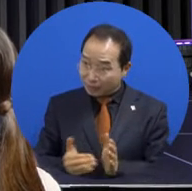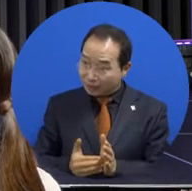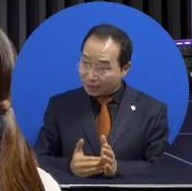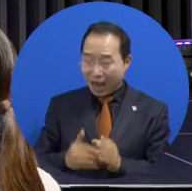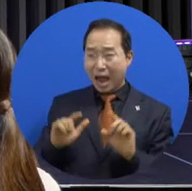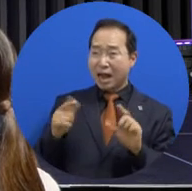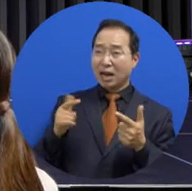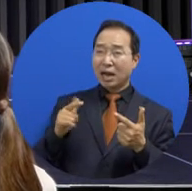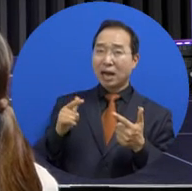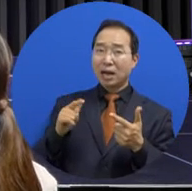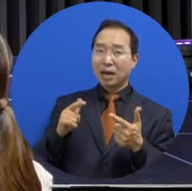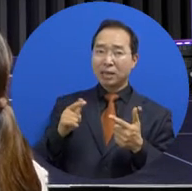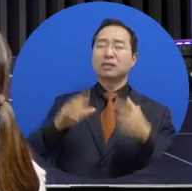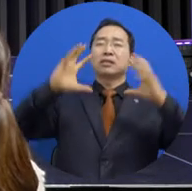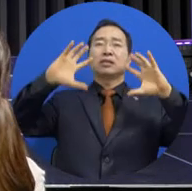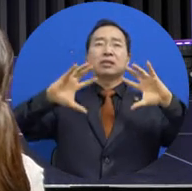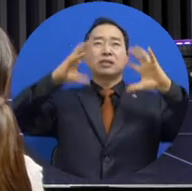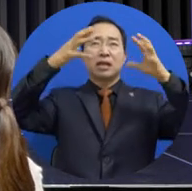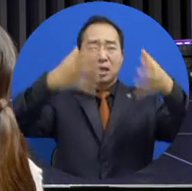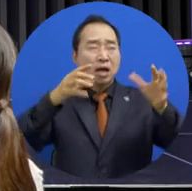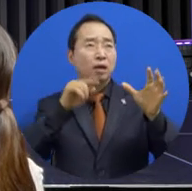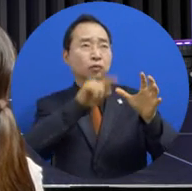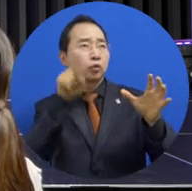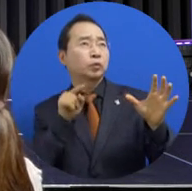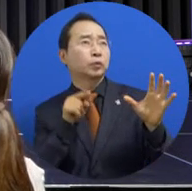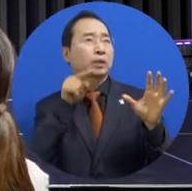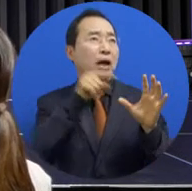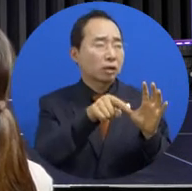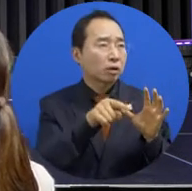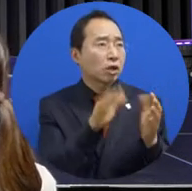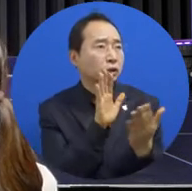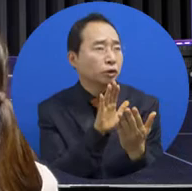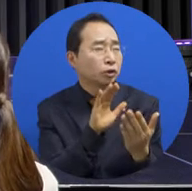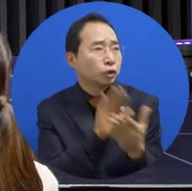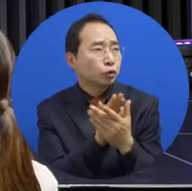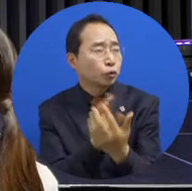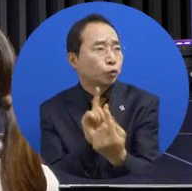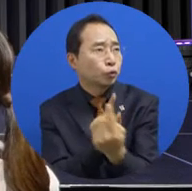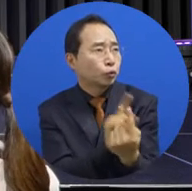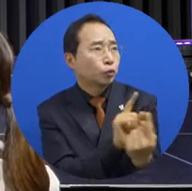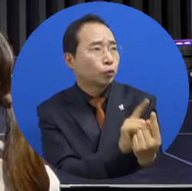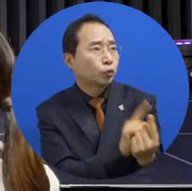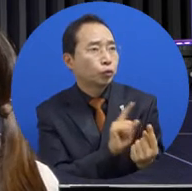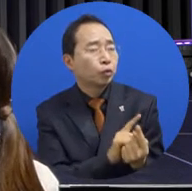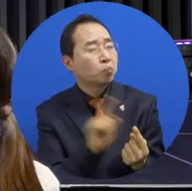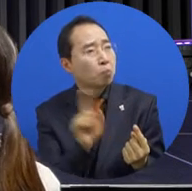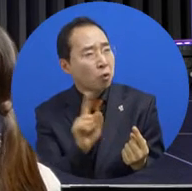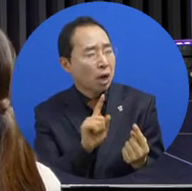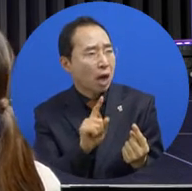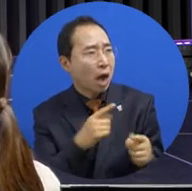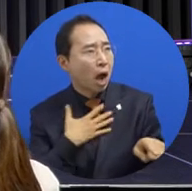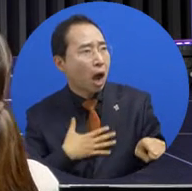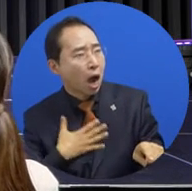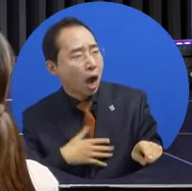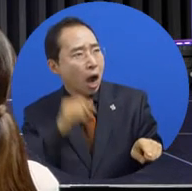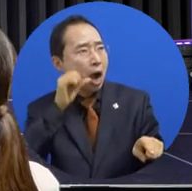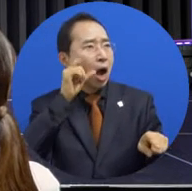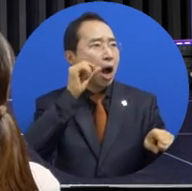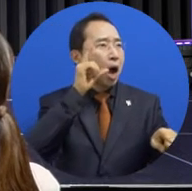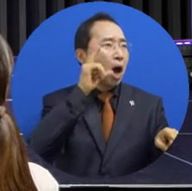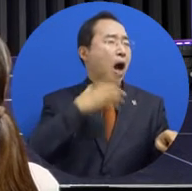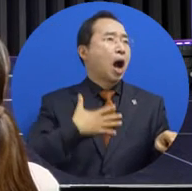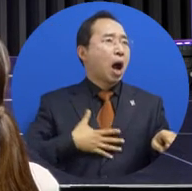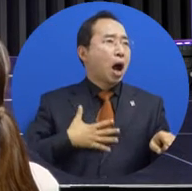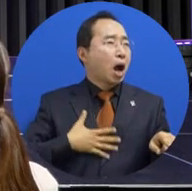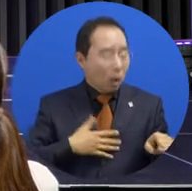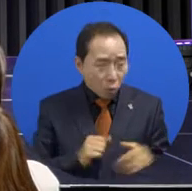낳는 걸로 쓰는 게 아니라 세상 속으로 나가서 친구를 만나고 뭐 뭔가를